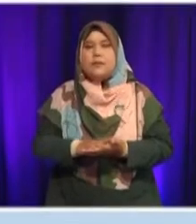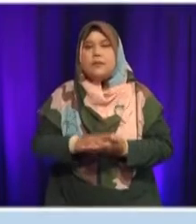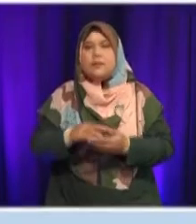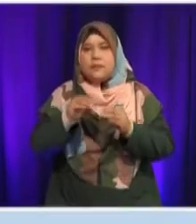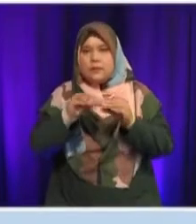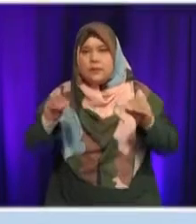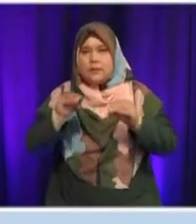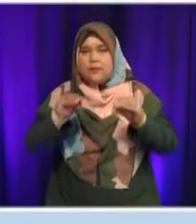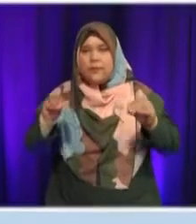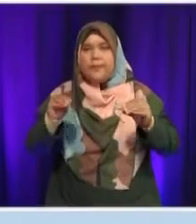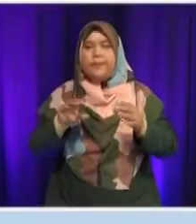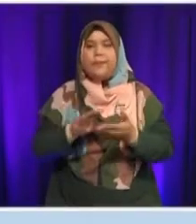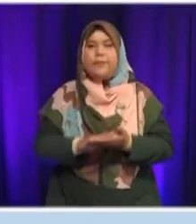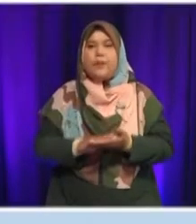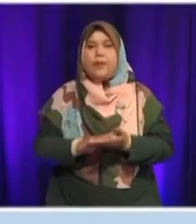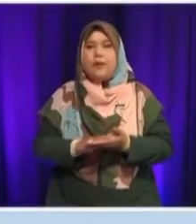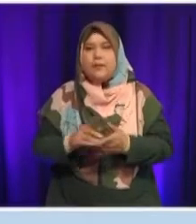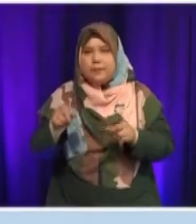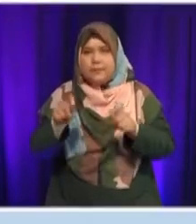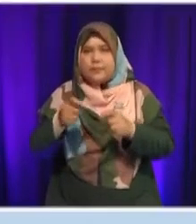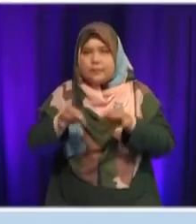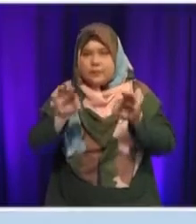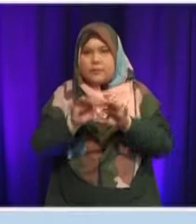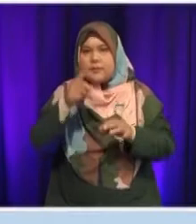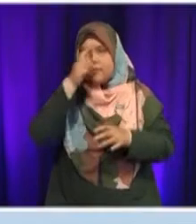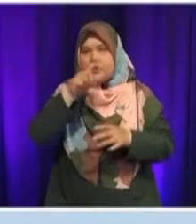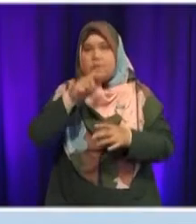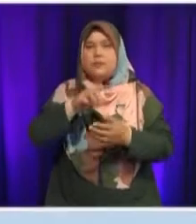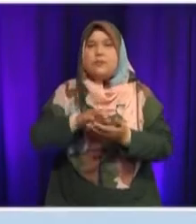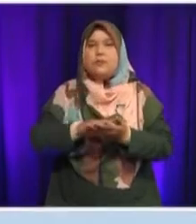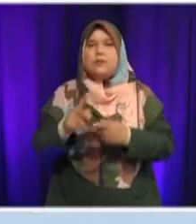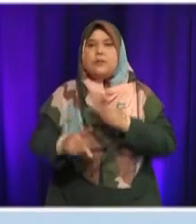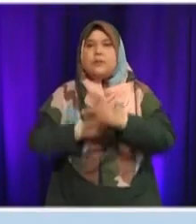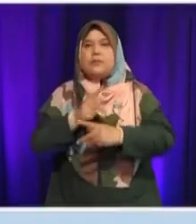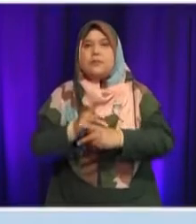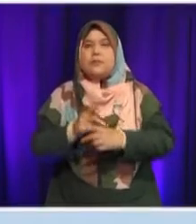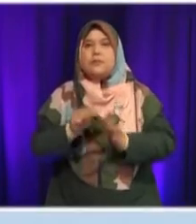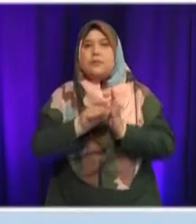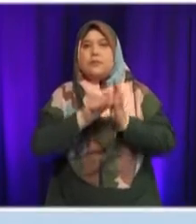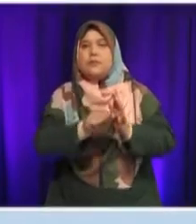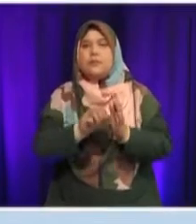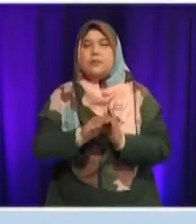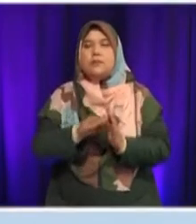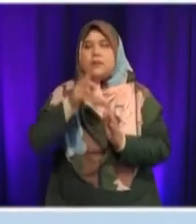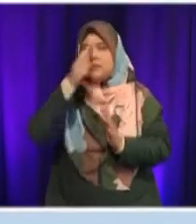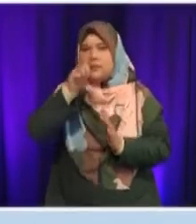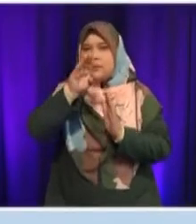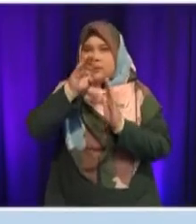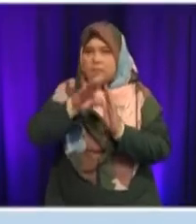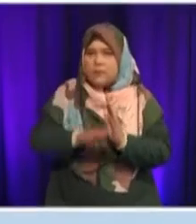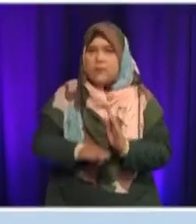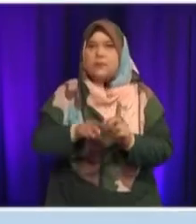sangat penting dalam memproses coklat acuan di mana kepingan Mama tersebut dapat menurunkan suhu ke suhu yang